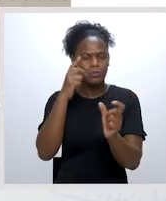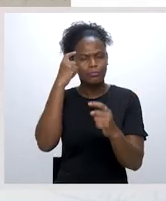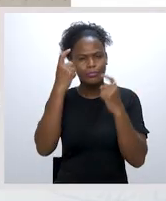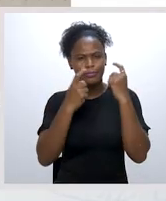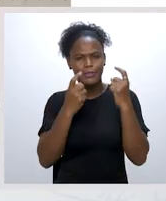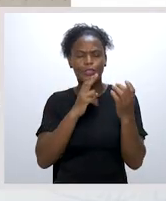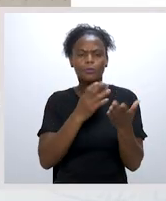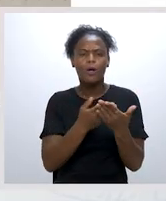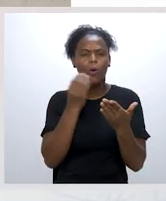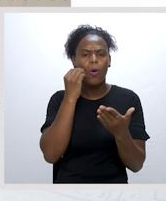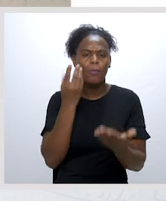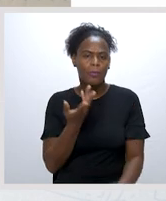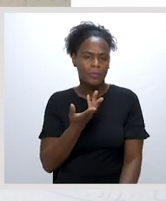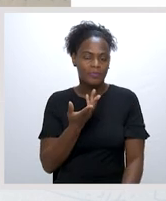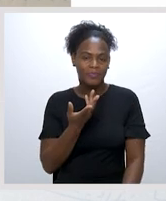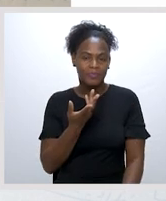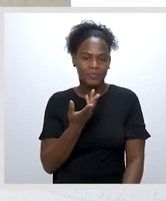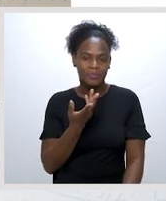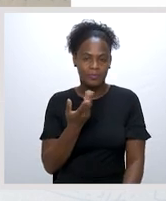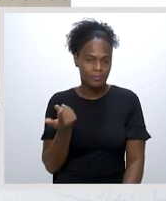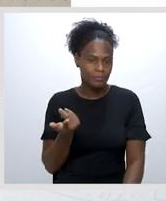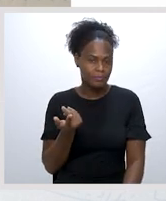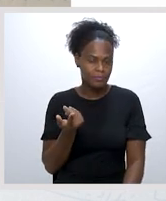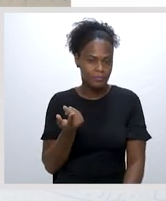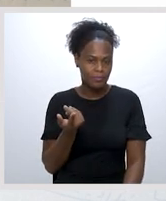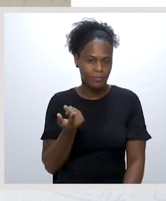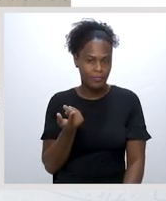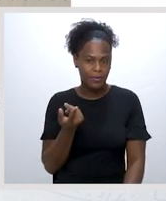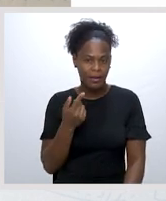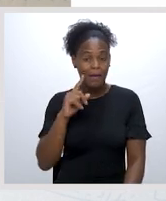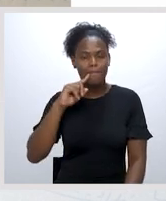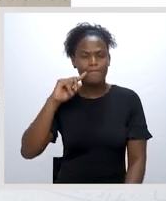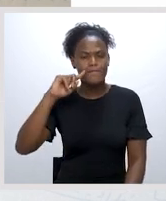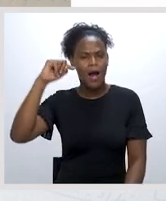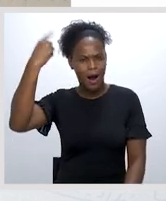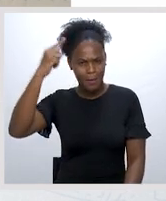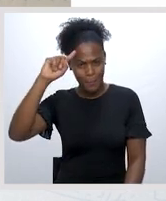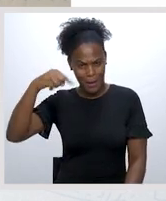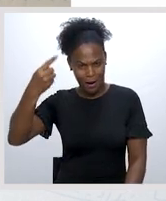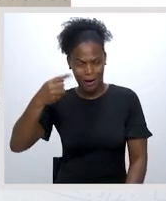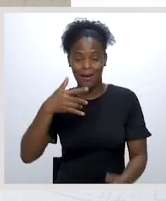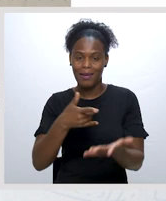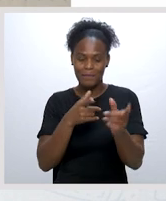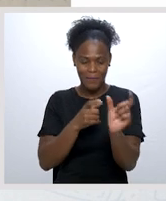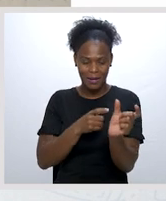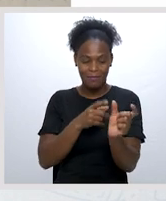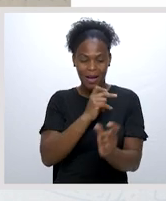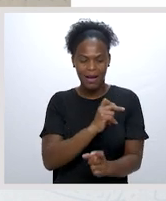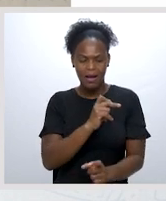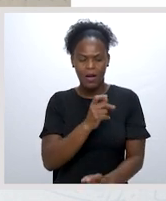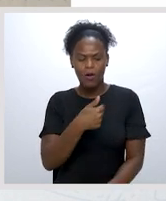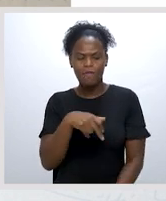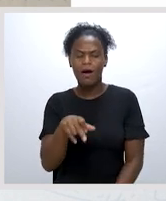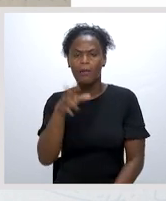réponse. J'ai commencé à répondre à la première. A. On y va pour apprendre. Où est-ce qu'on va